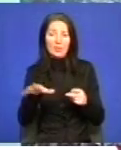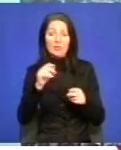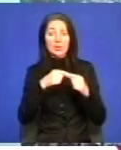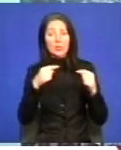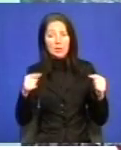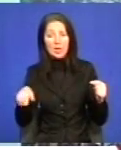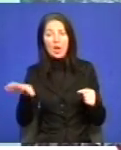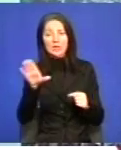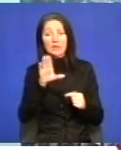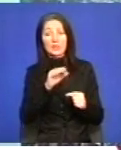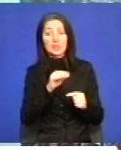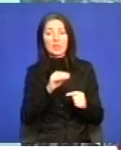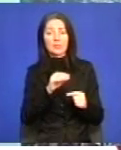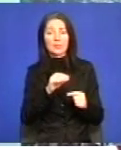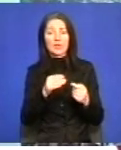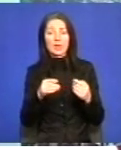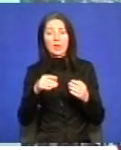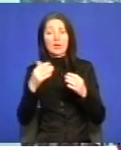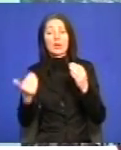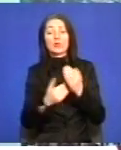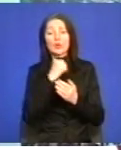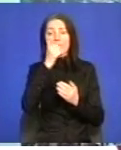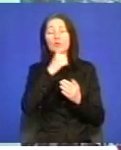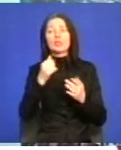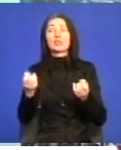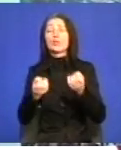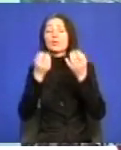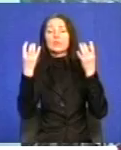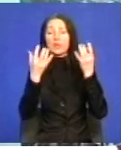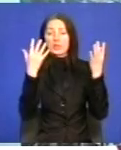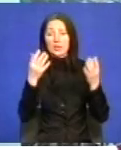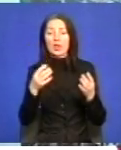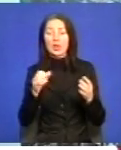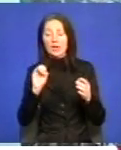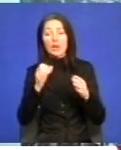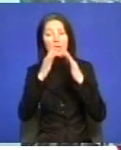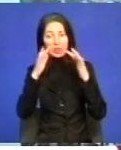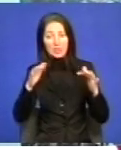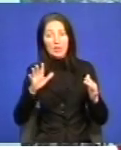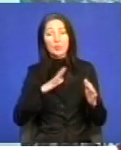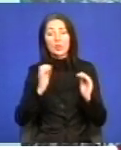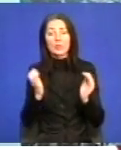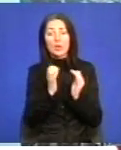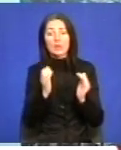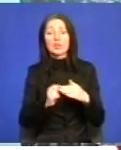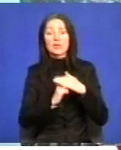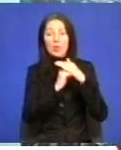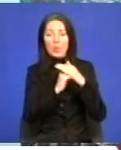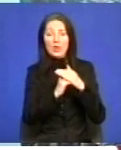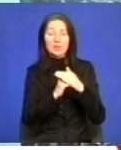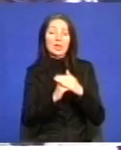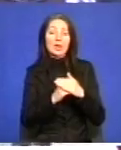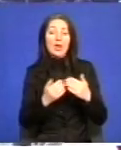всі значить, новорічна ілюмінація і сама ялинка буде зберігатися на базі комунального підприємства «Місць